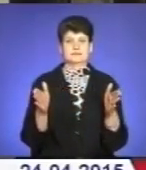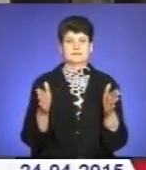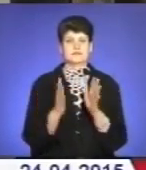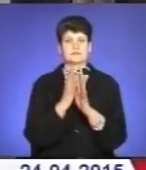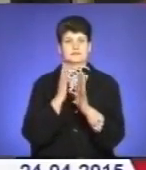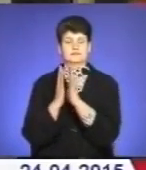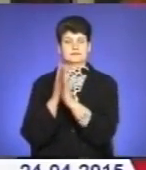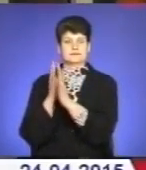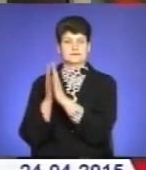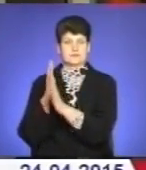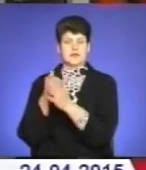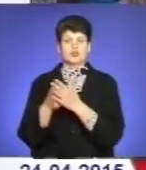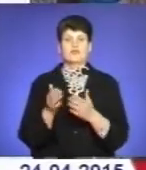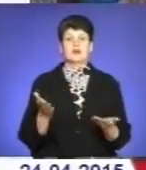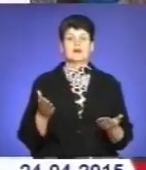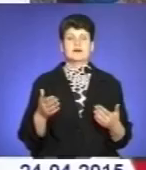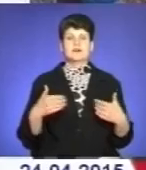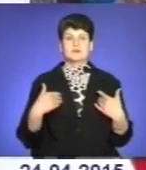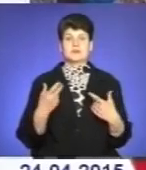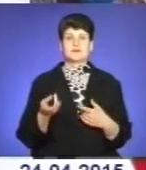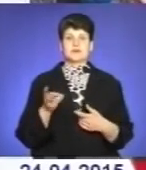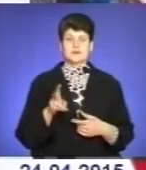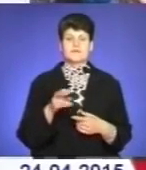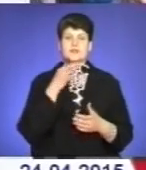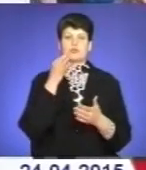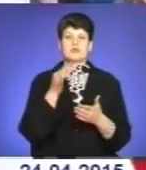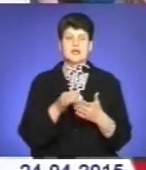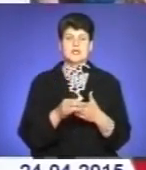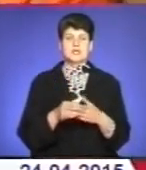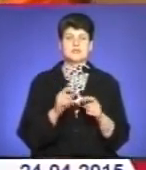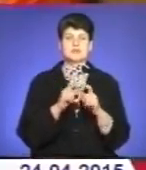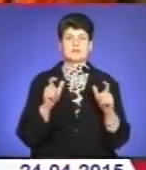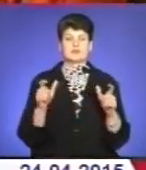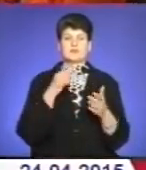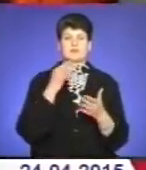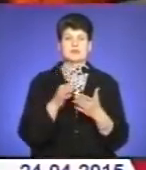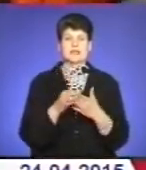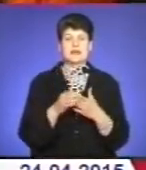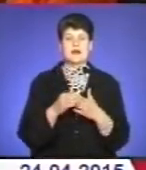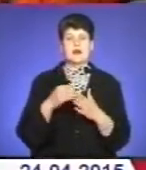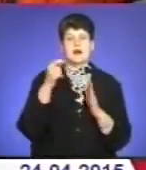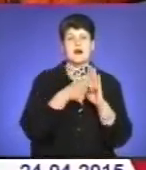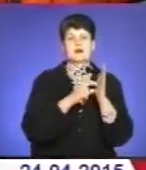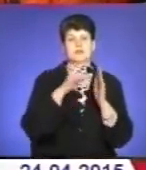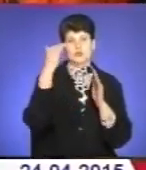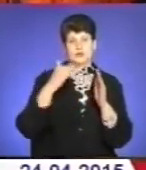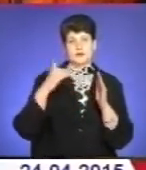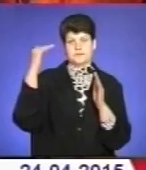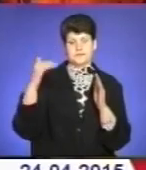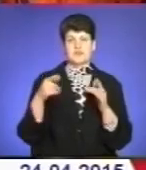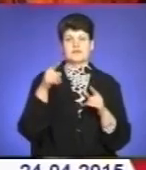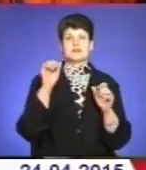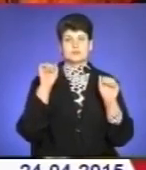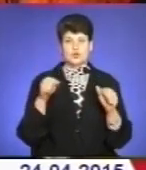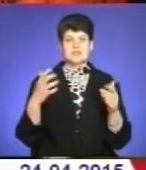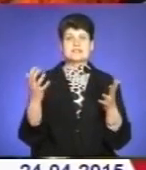черзі. До випускників звертається відповідальна за пункт тестування. Аудиторії розписано в вестибюлі. Ви зможете знайти,